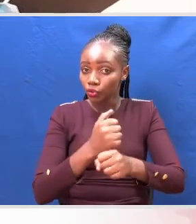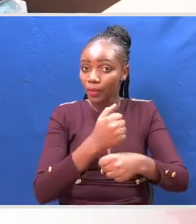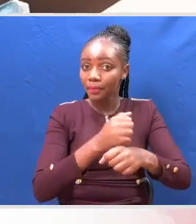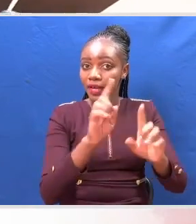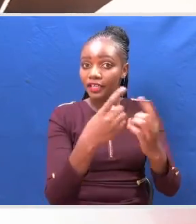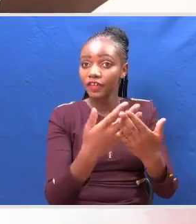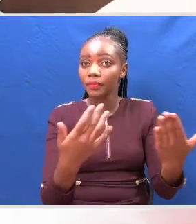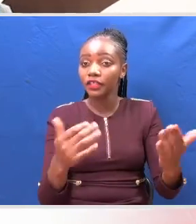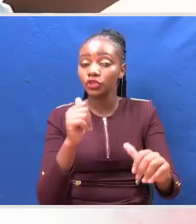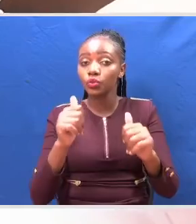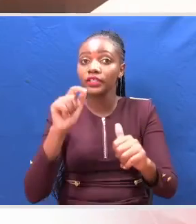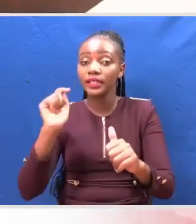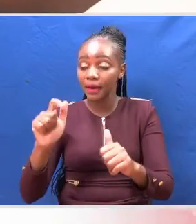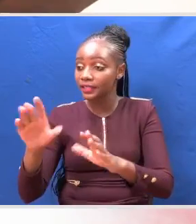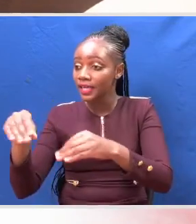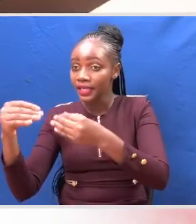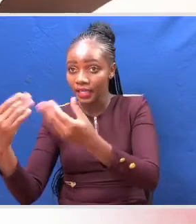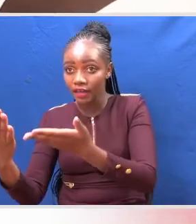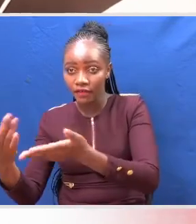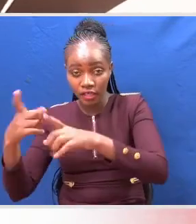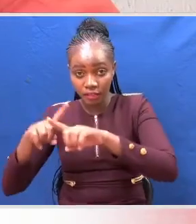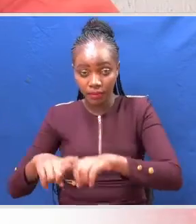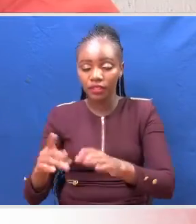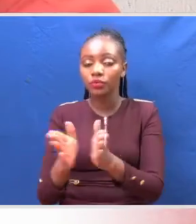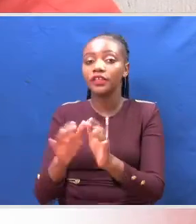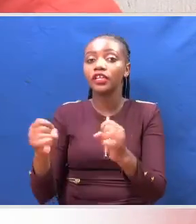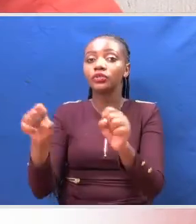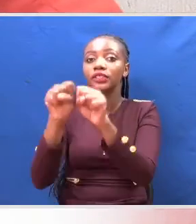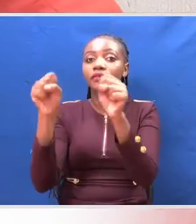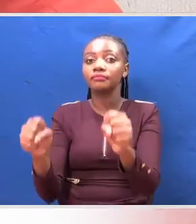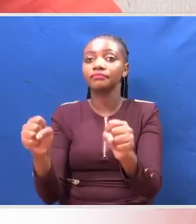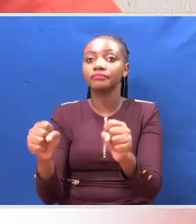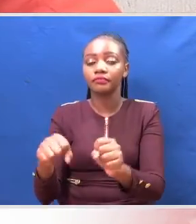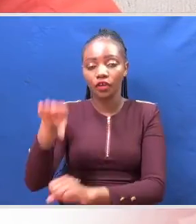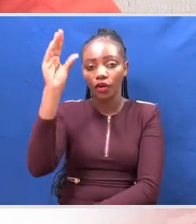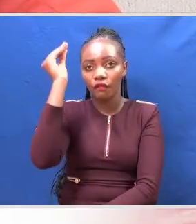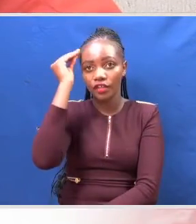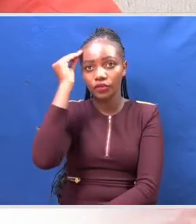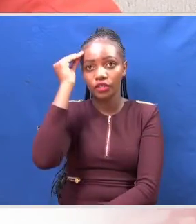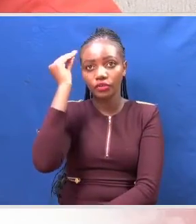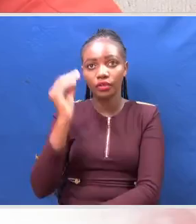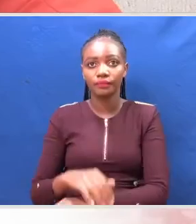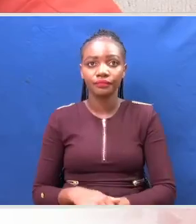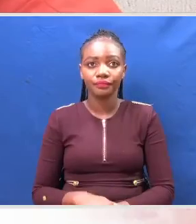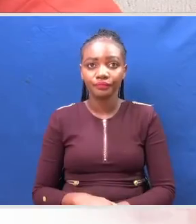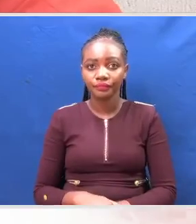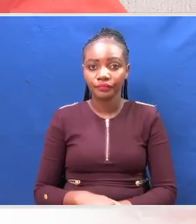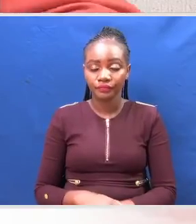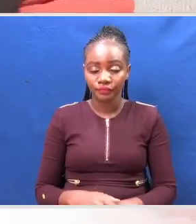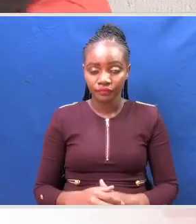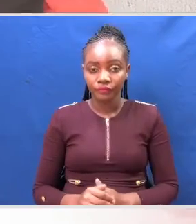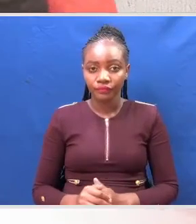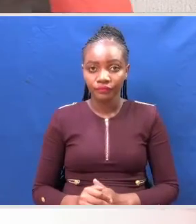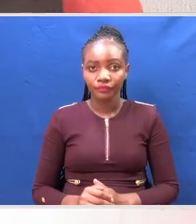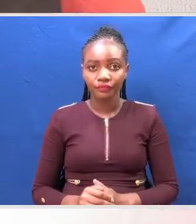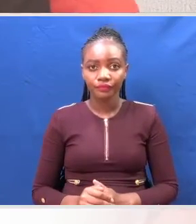vifaa walivyotakikana kutengeneza kulingana na mtaala mpya. This is a well. If you want to get water, you